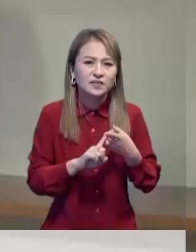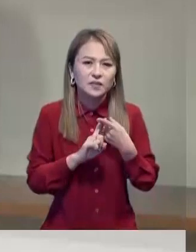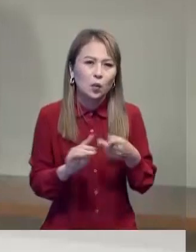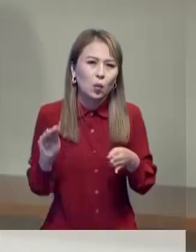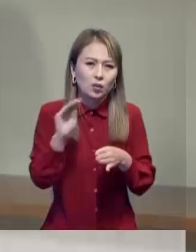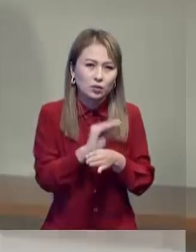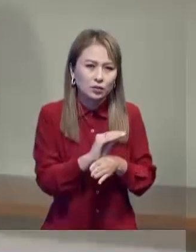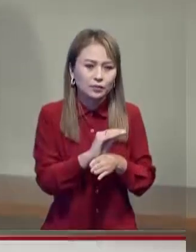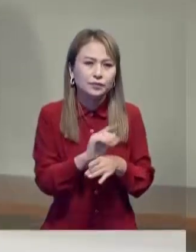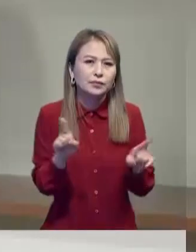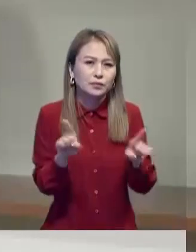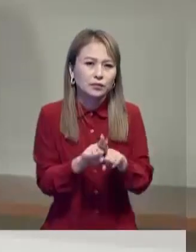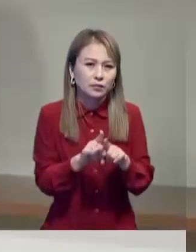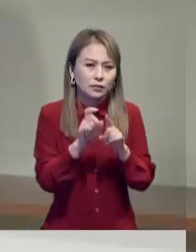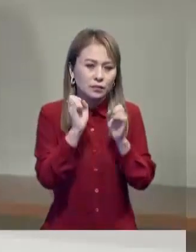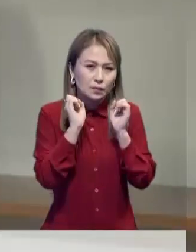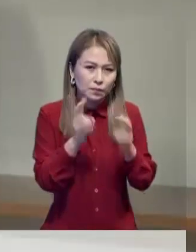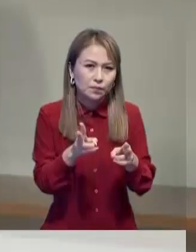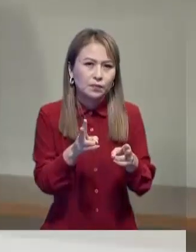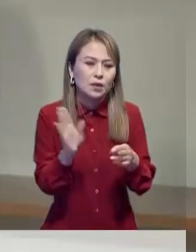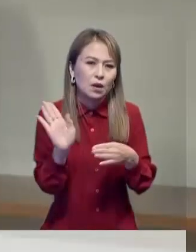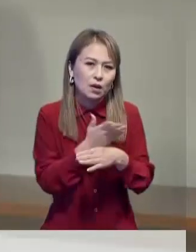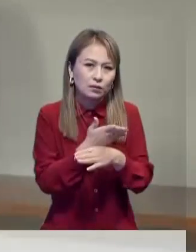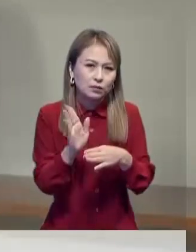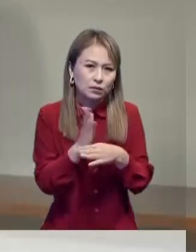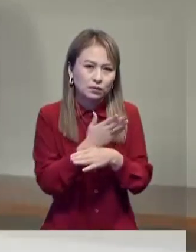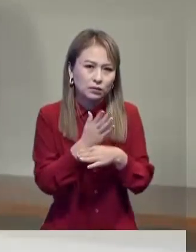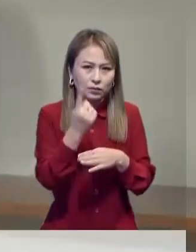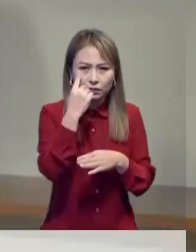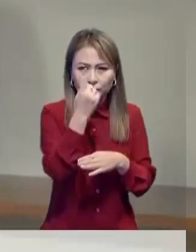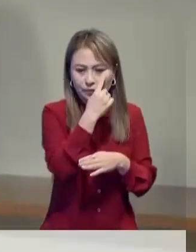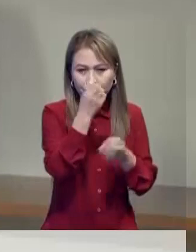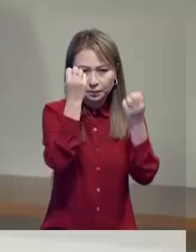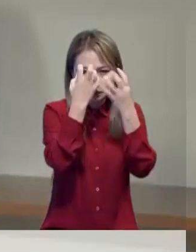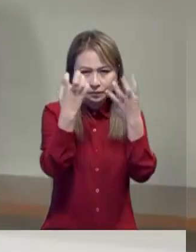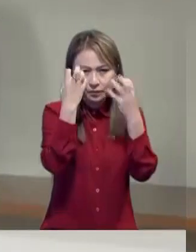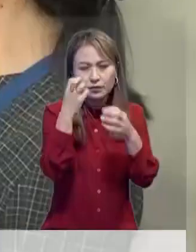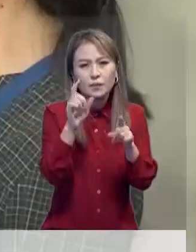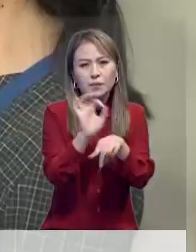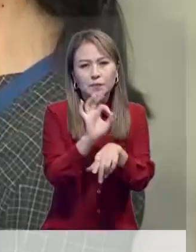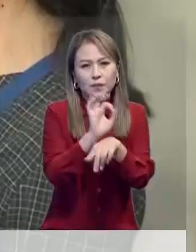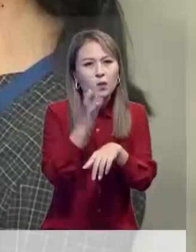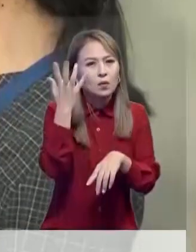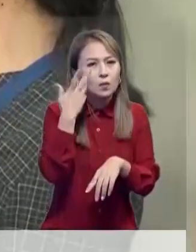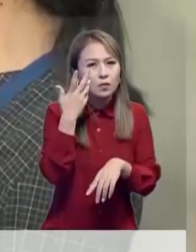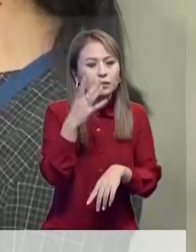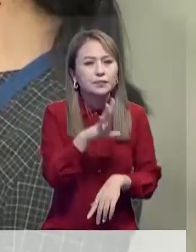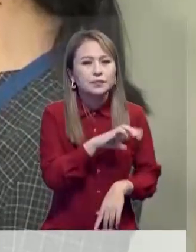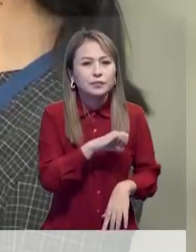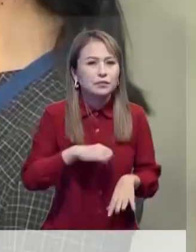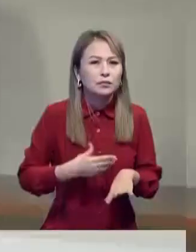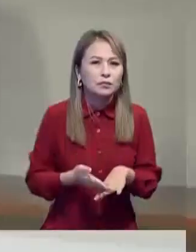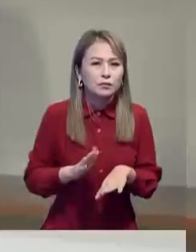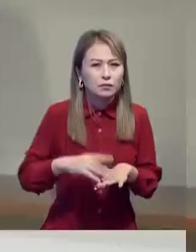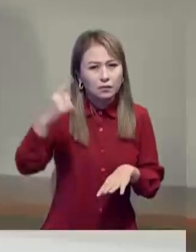қосылады, ол да қатерлі. Бұдан бөлек көздер конъюнктивит болады, сол ауырған кезде, және ең ауыр түрі